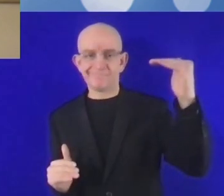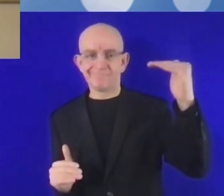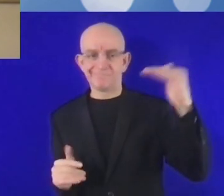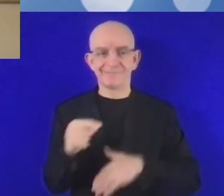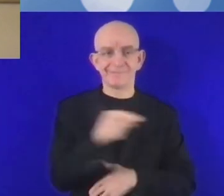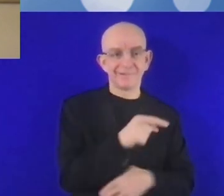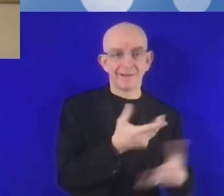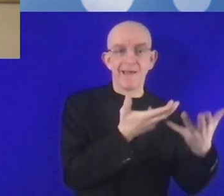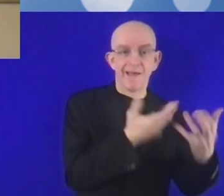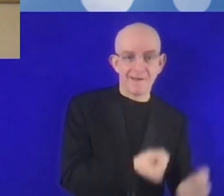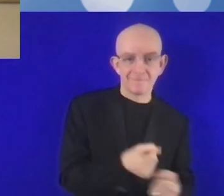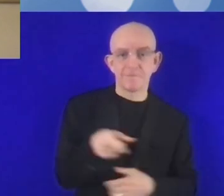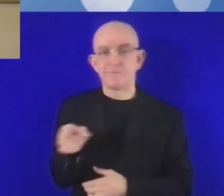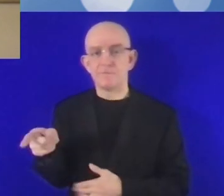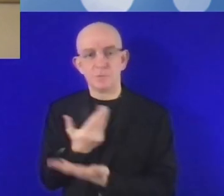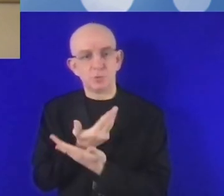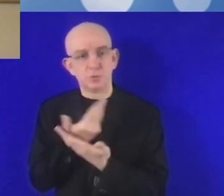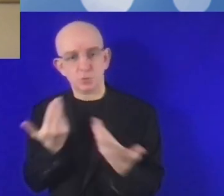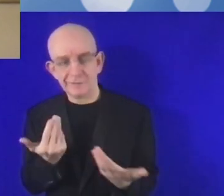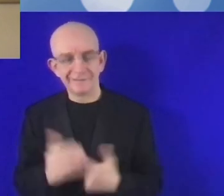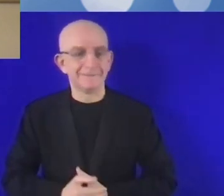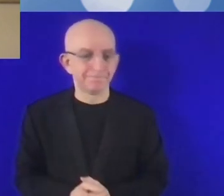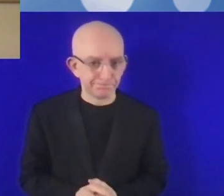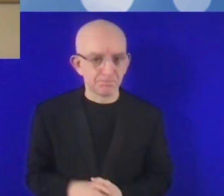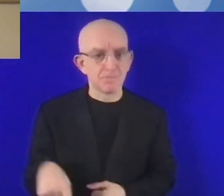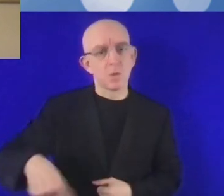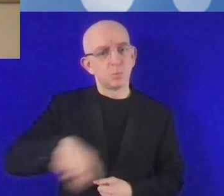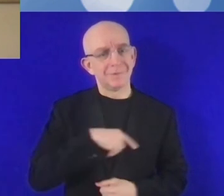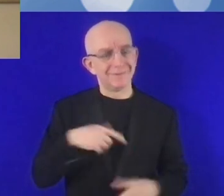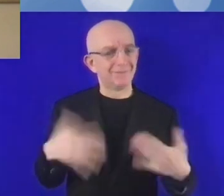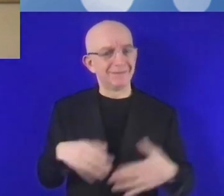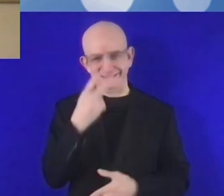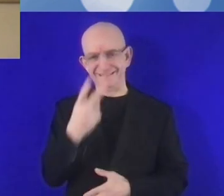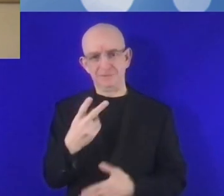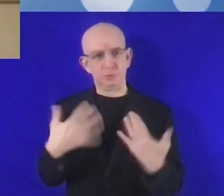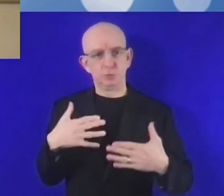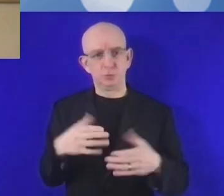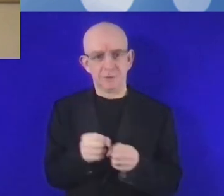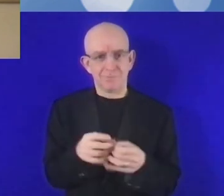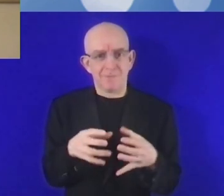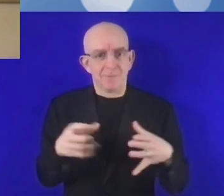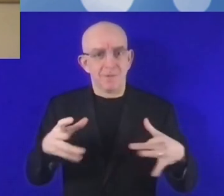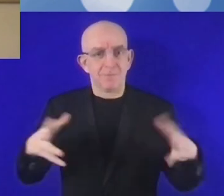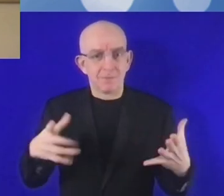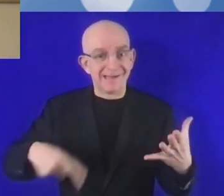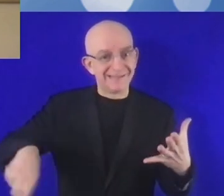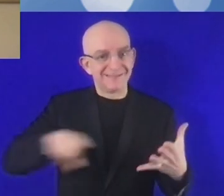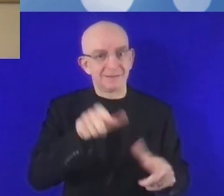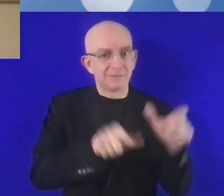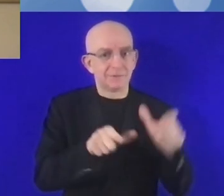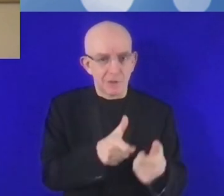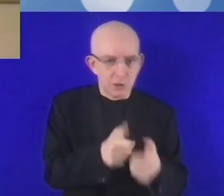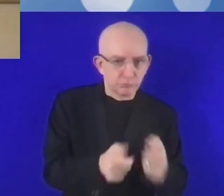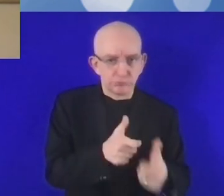уже пробел или бездну, которая создается между этими группами стран. Мы заметили, что на